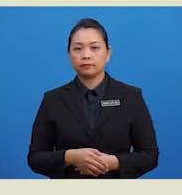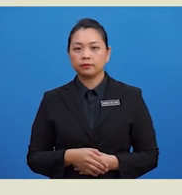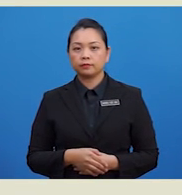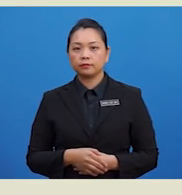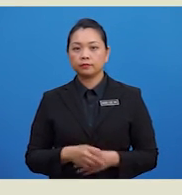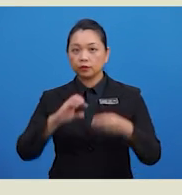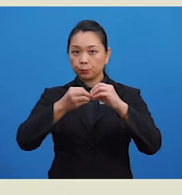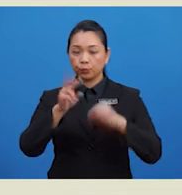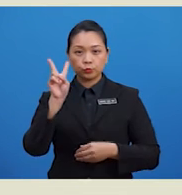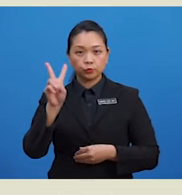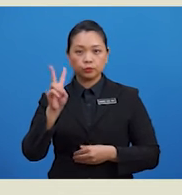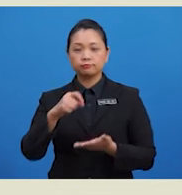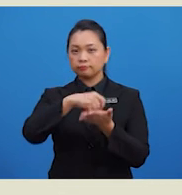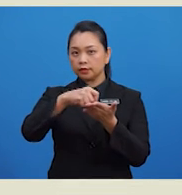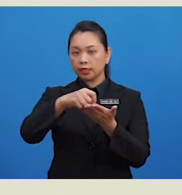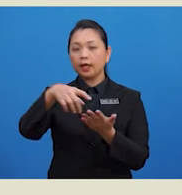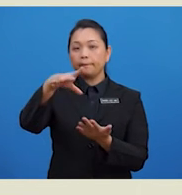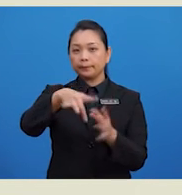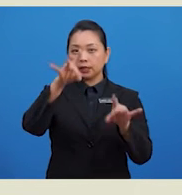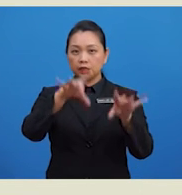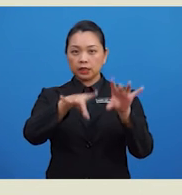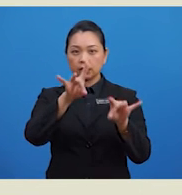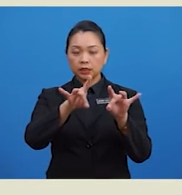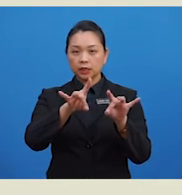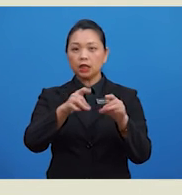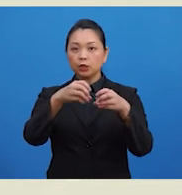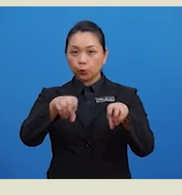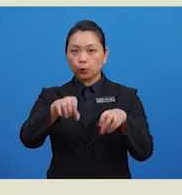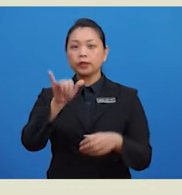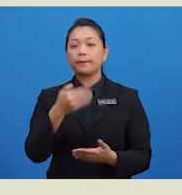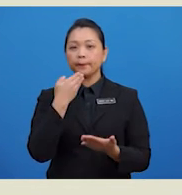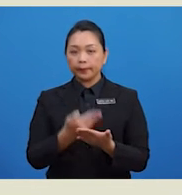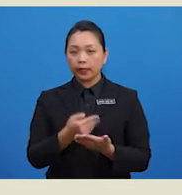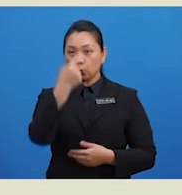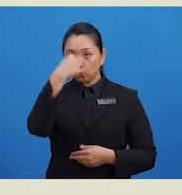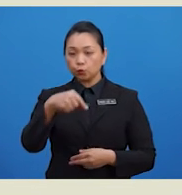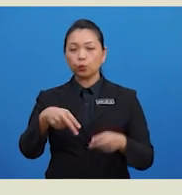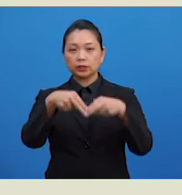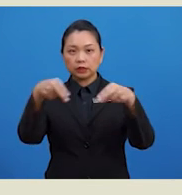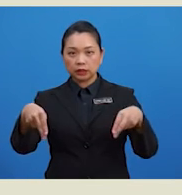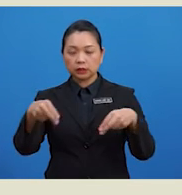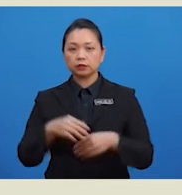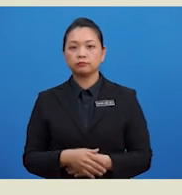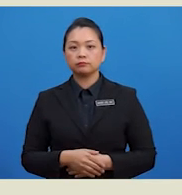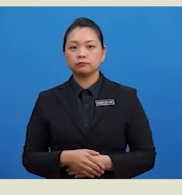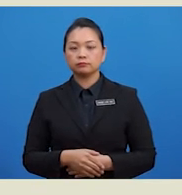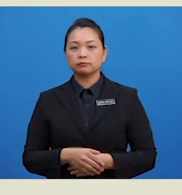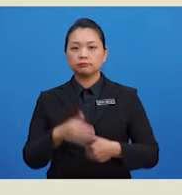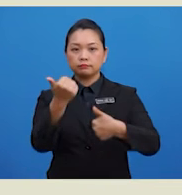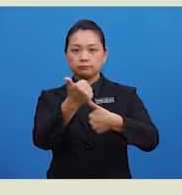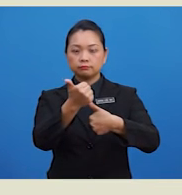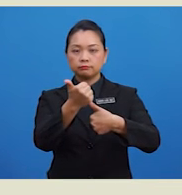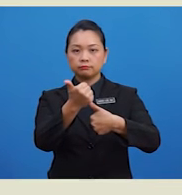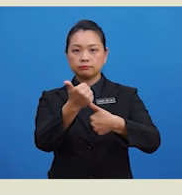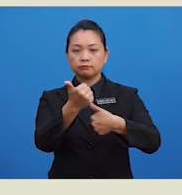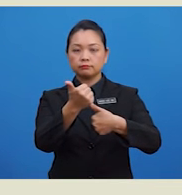Soalan kedua, nyatakan pemilihan telur yang baik untuk tetasan. A. Kotor.